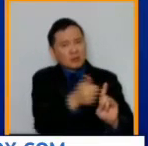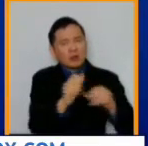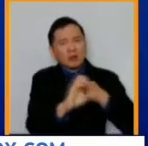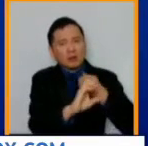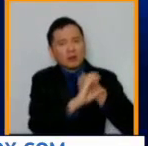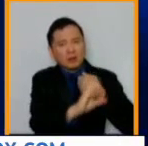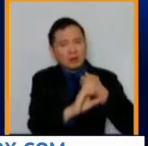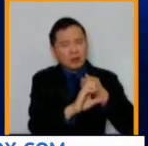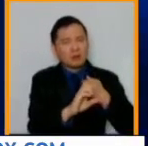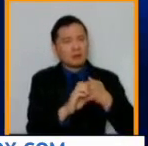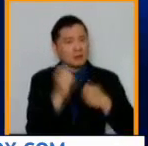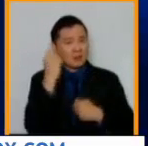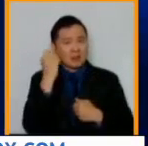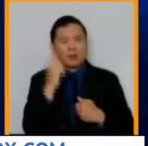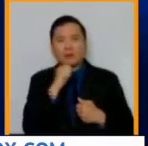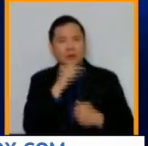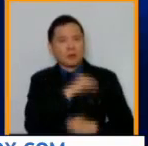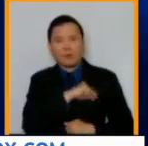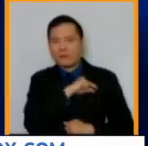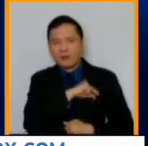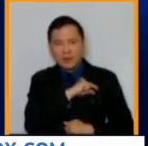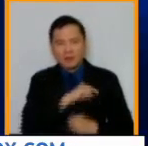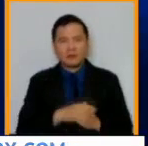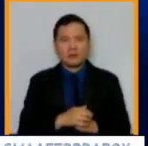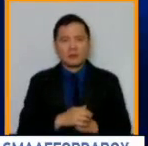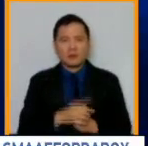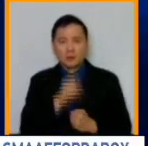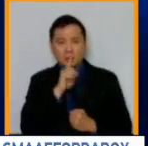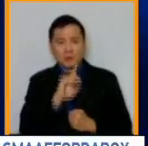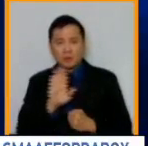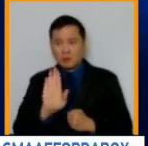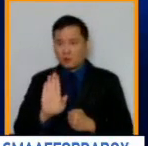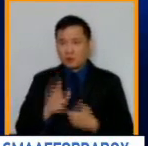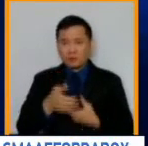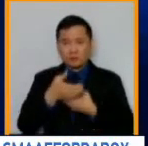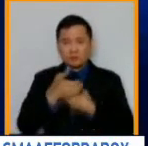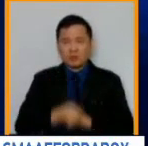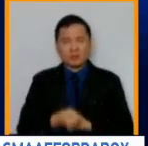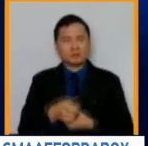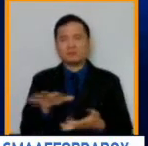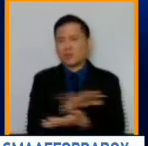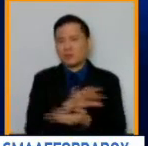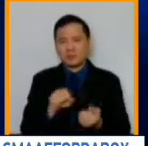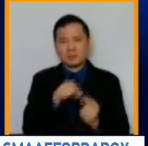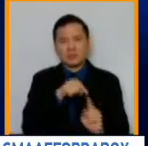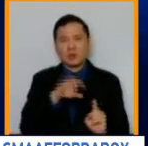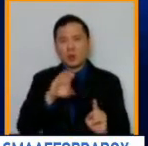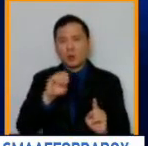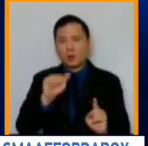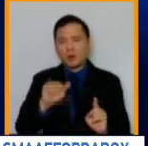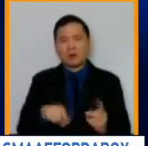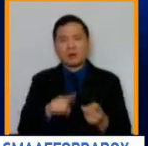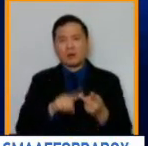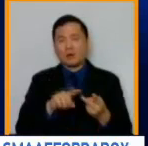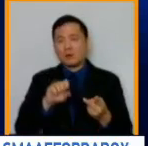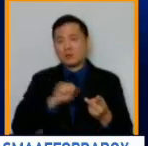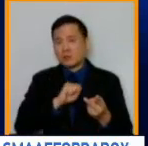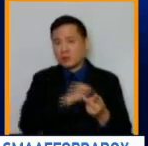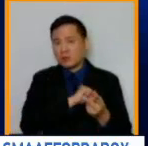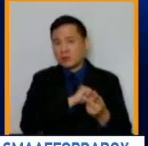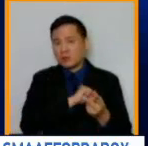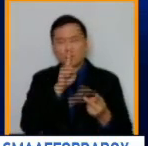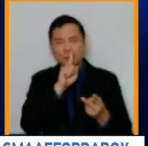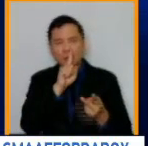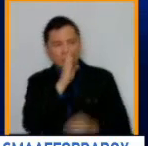bansa. Betrayal of public trust din daw ang pag-discredit ng Pangulo sa COA at maging sa Senado na personal niyang inatake kahit na isang